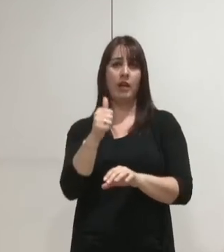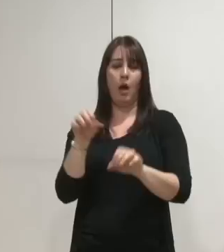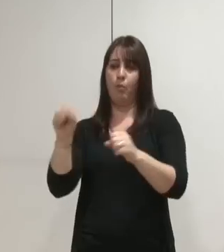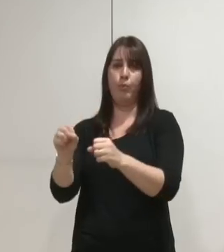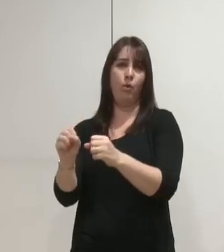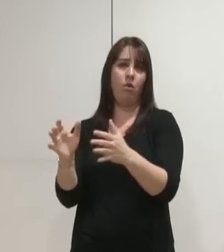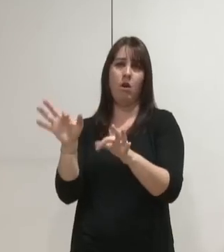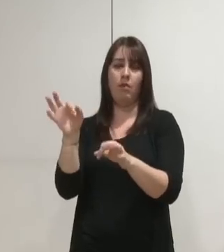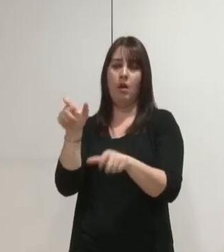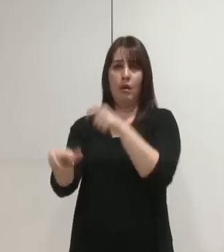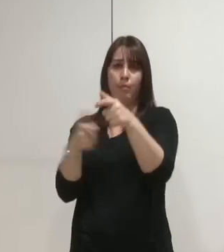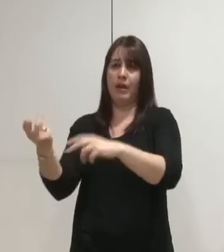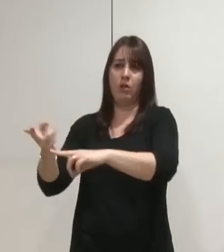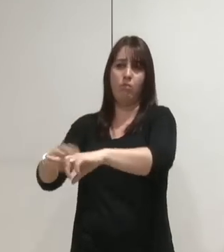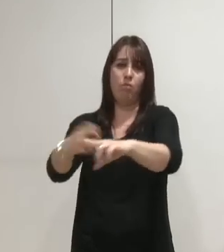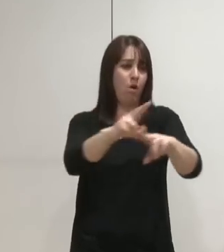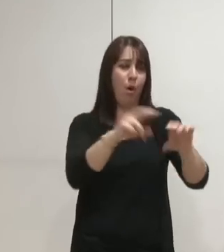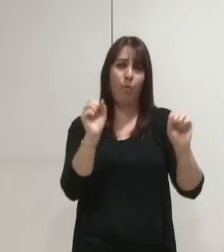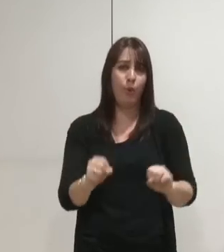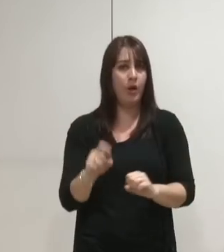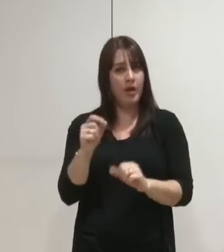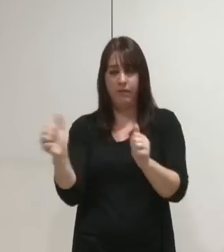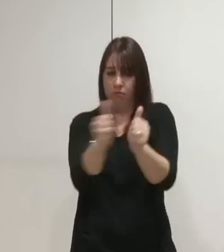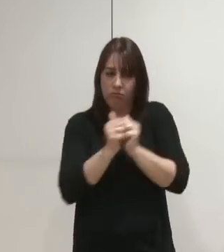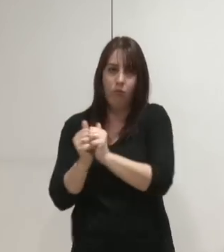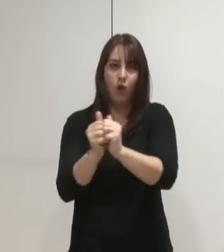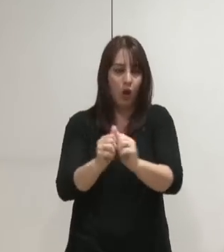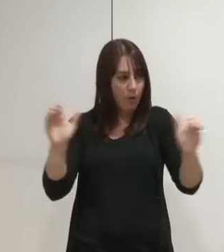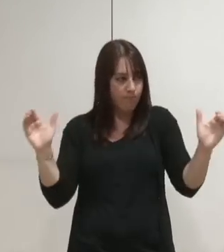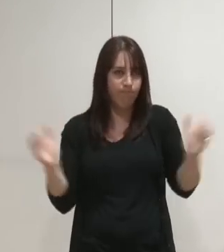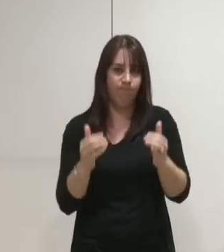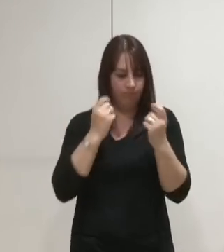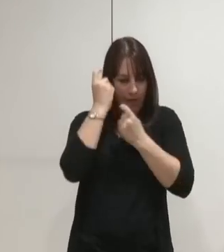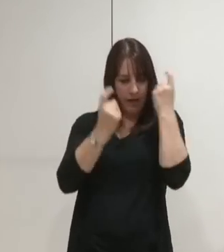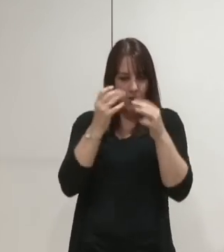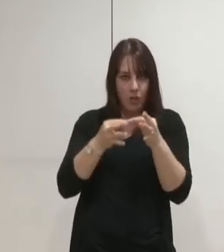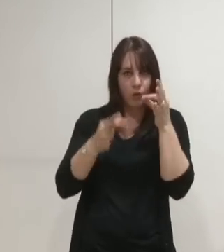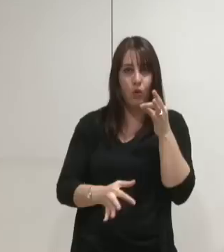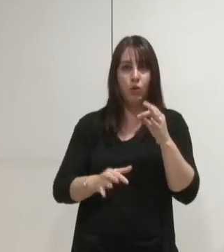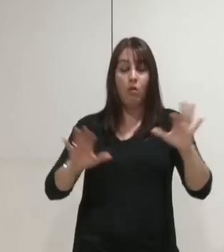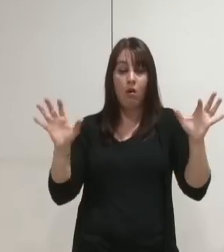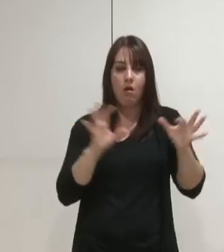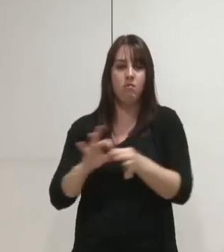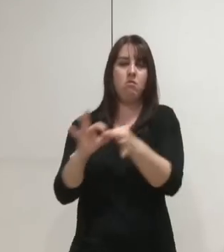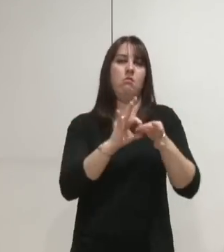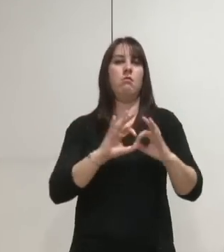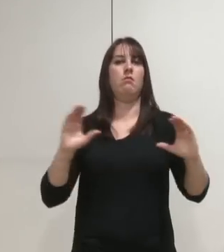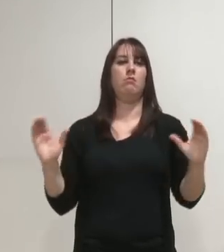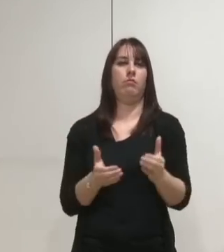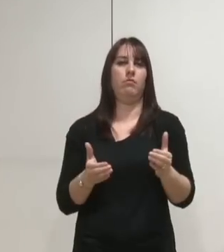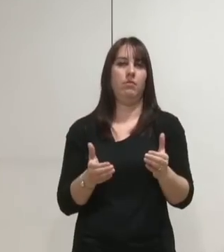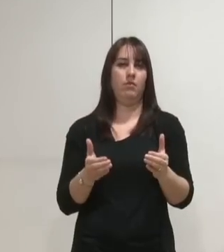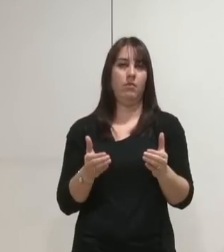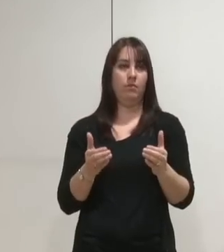humain nous devons unir nos forces trouver une capacité d'agir collectivement et la réussite